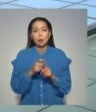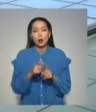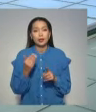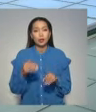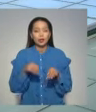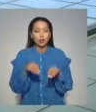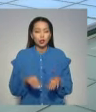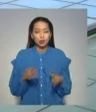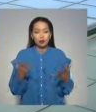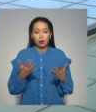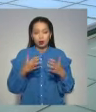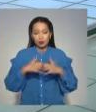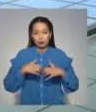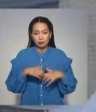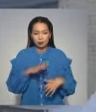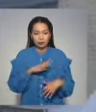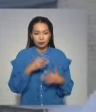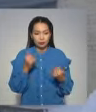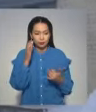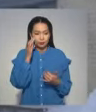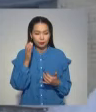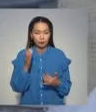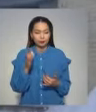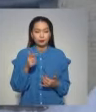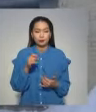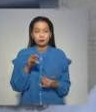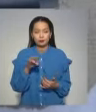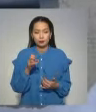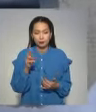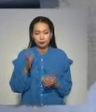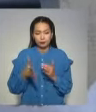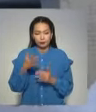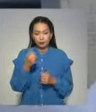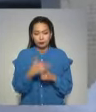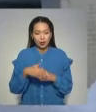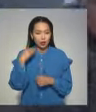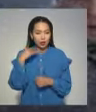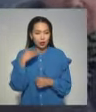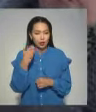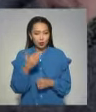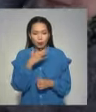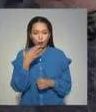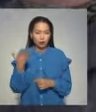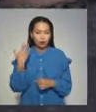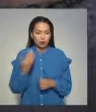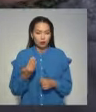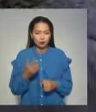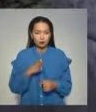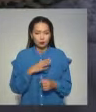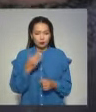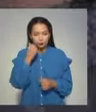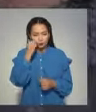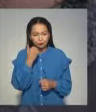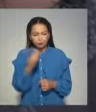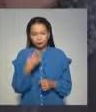решениях разбиралась Яна Гладкова. Замены лифтов жильцы многоэтажки в центре Актобе ждали много лет. Старым было почти